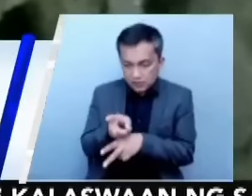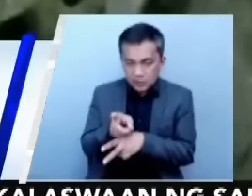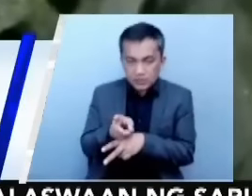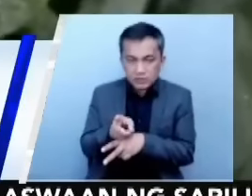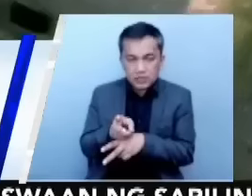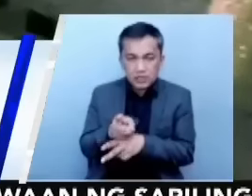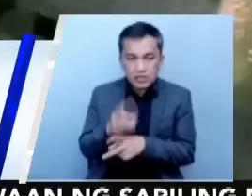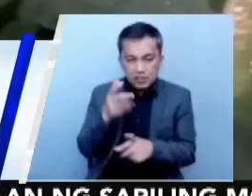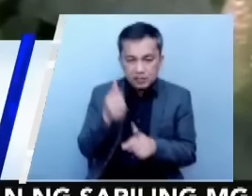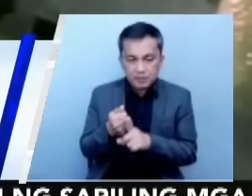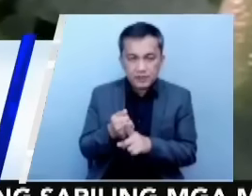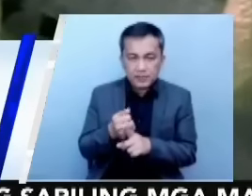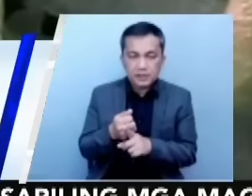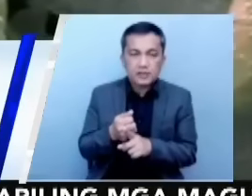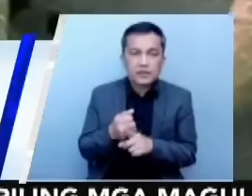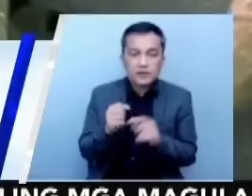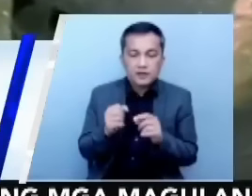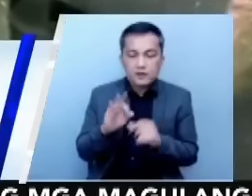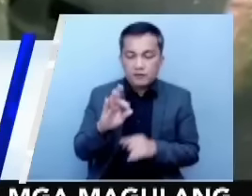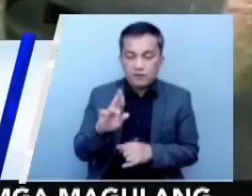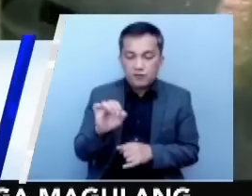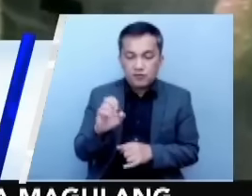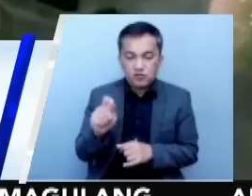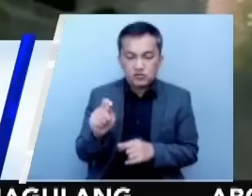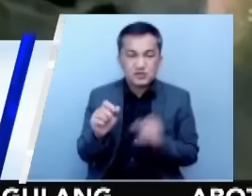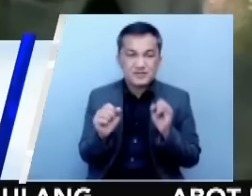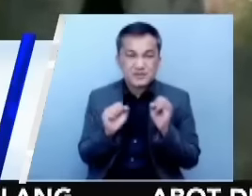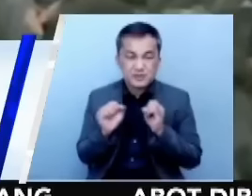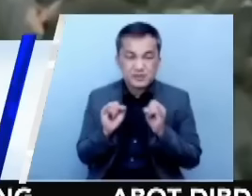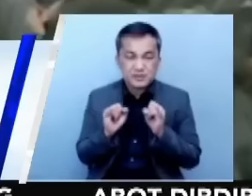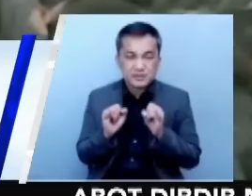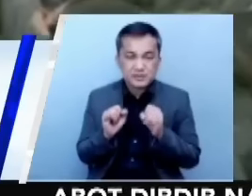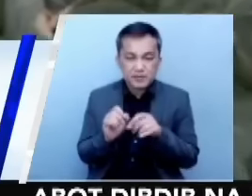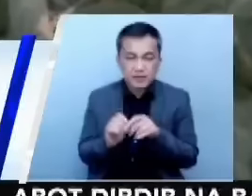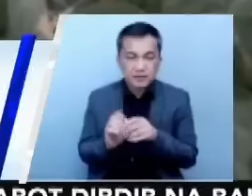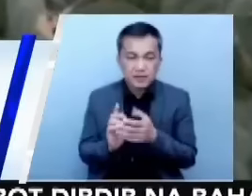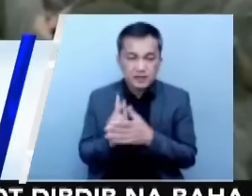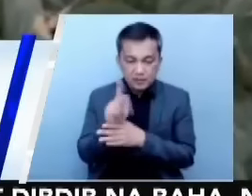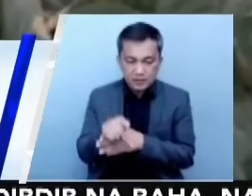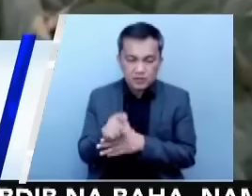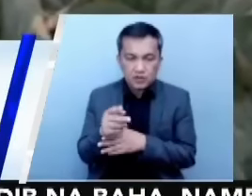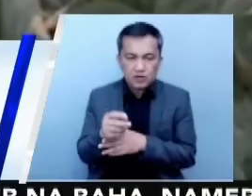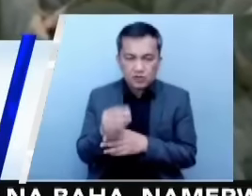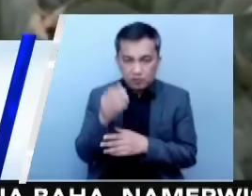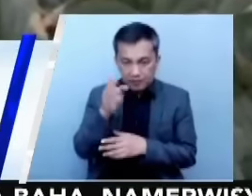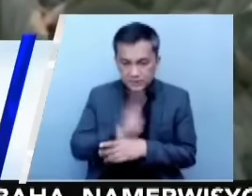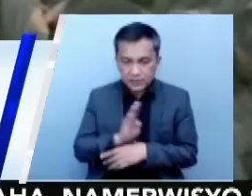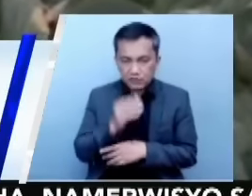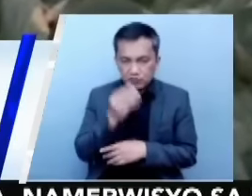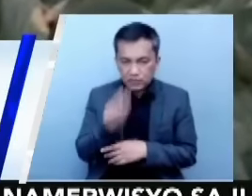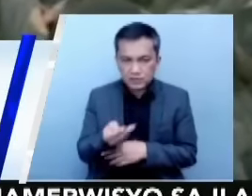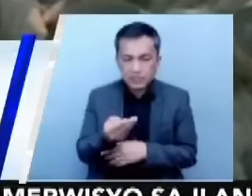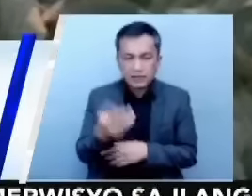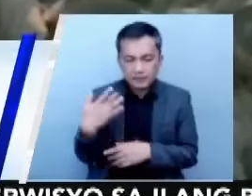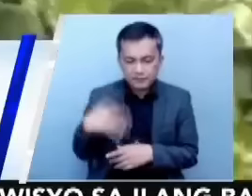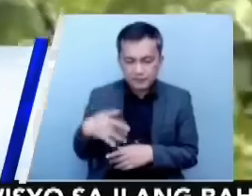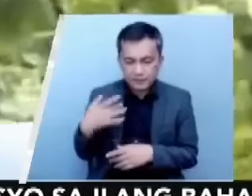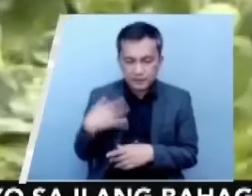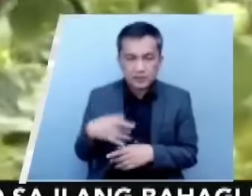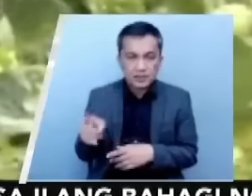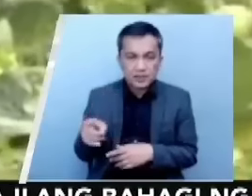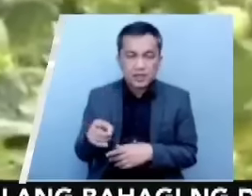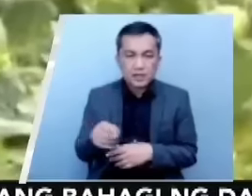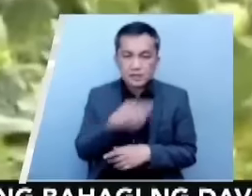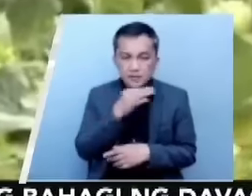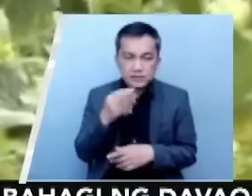taniman. Kung may masisira man daw, kaunti lang dahil may diskarte ang mga magsasaka kontra sa epekto ng andap.